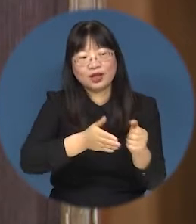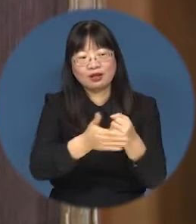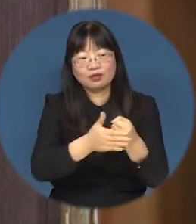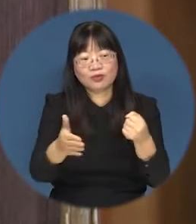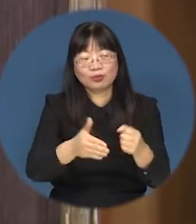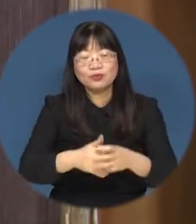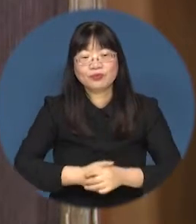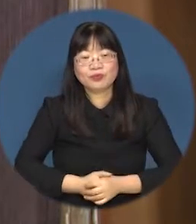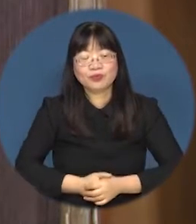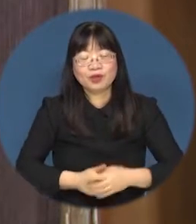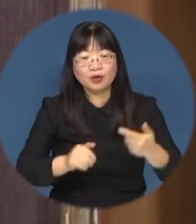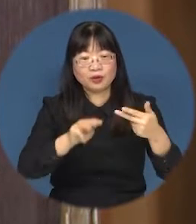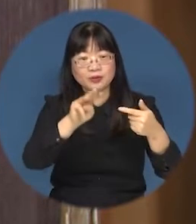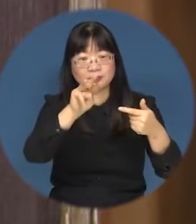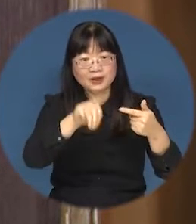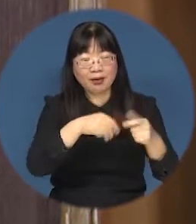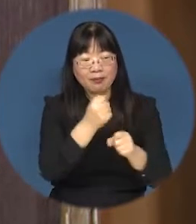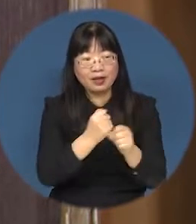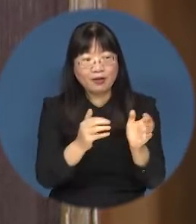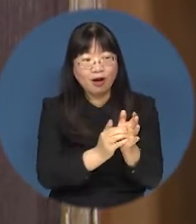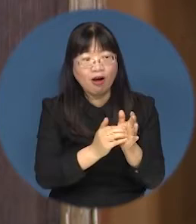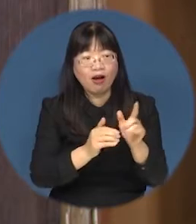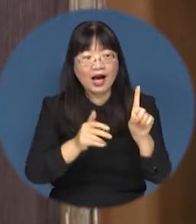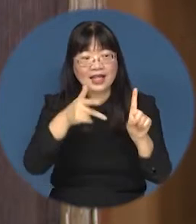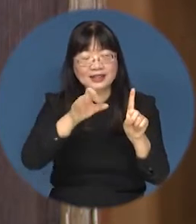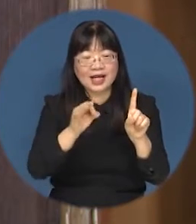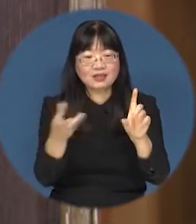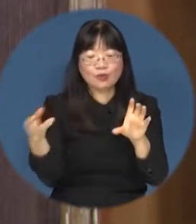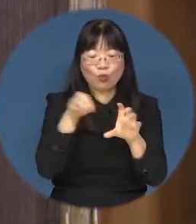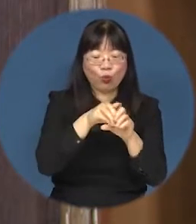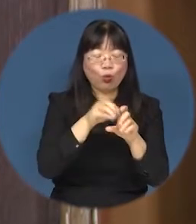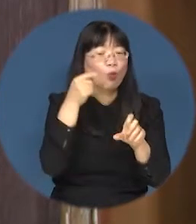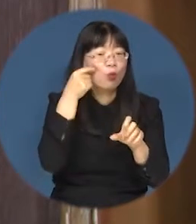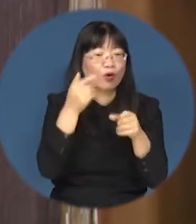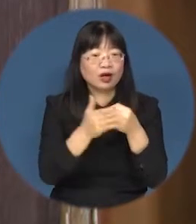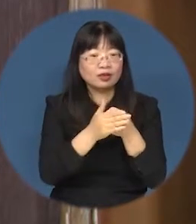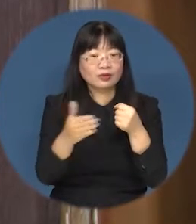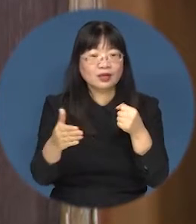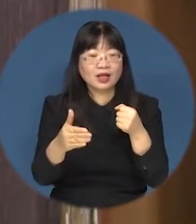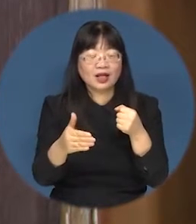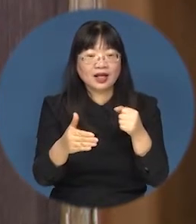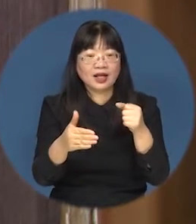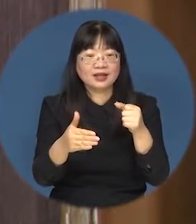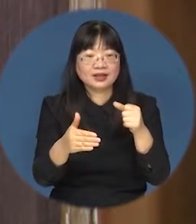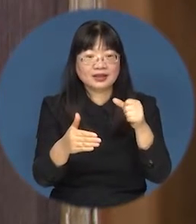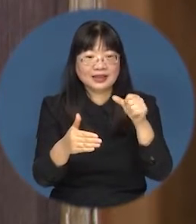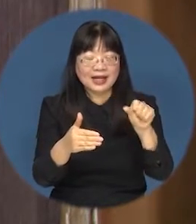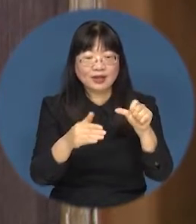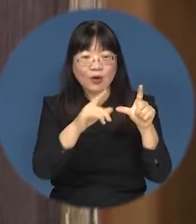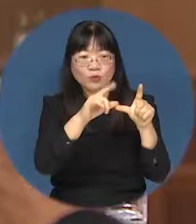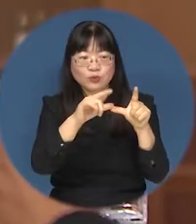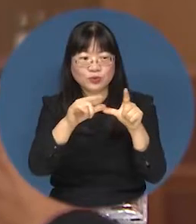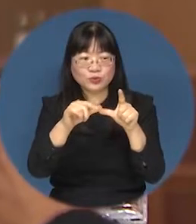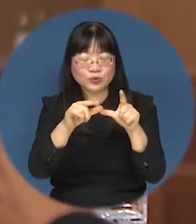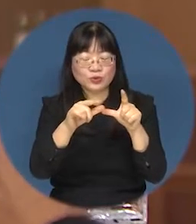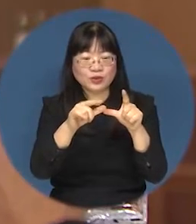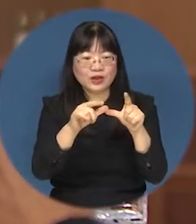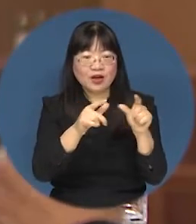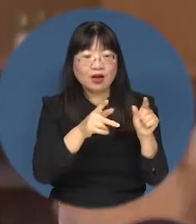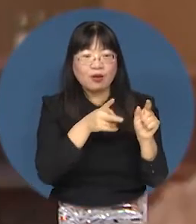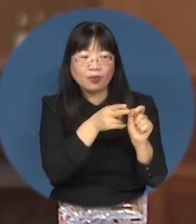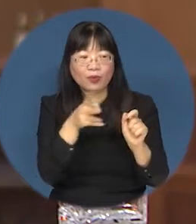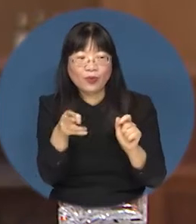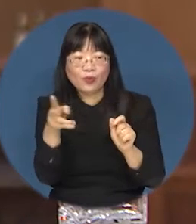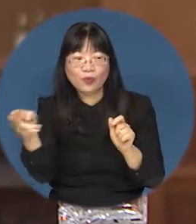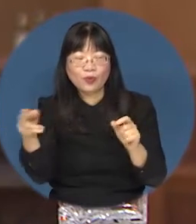그래서 6m짜리를 만들어서 그걸 한 장에 다 만들 수가 없으니까 다섯 개로 나눠서 이렇게 붙였죠. 이어붙인 거군요.